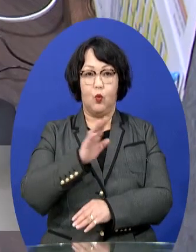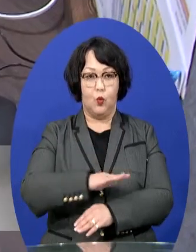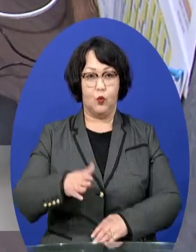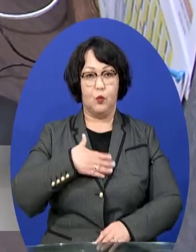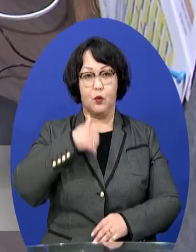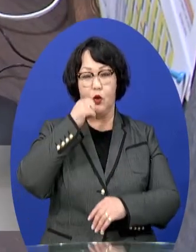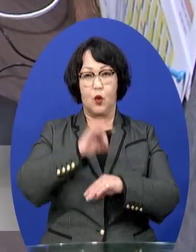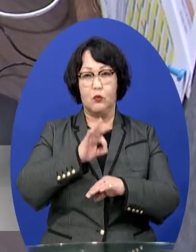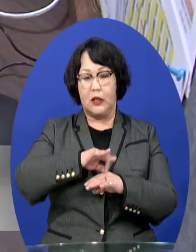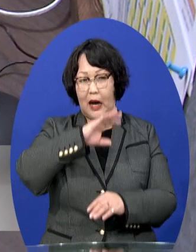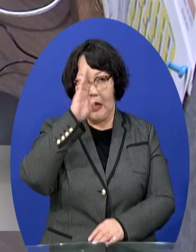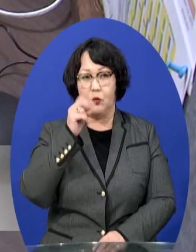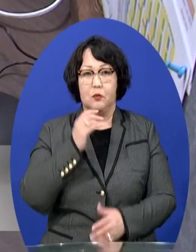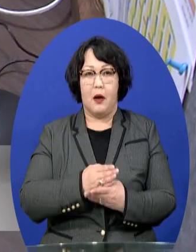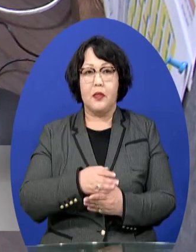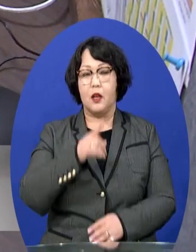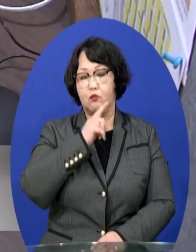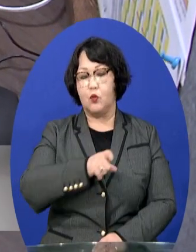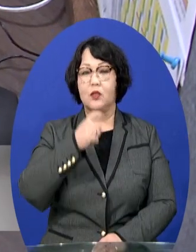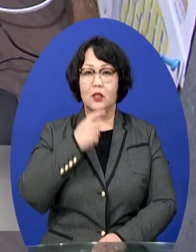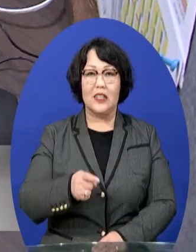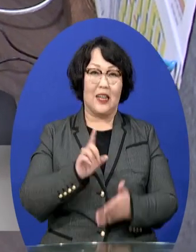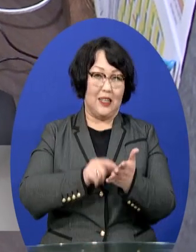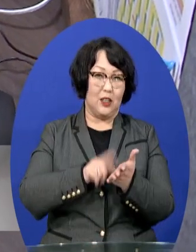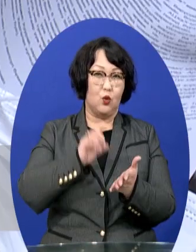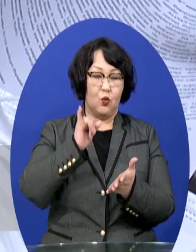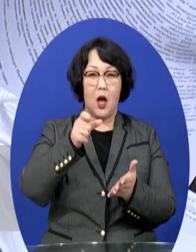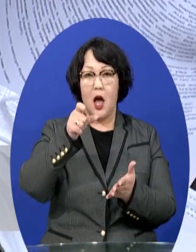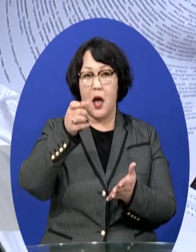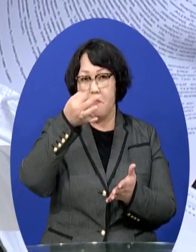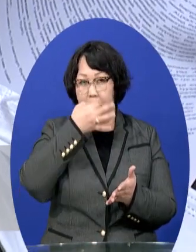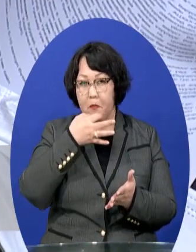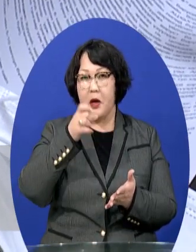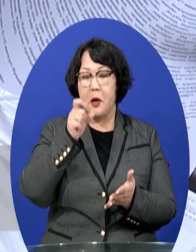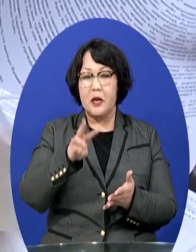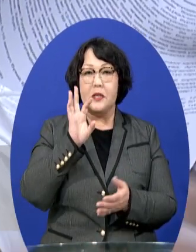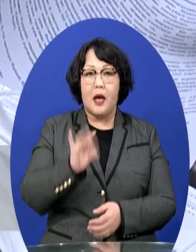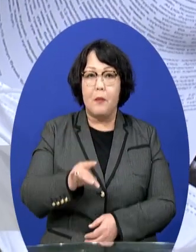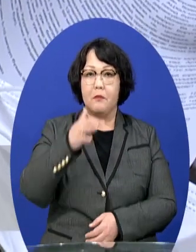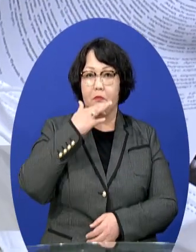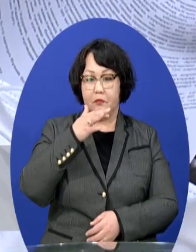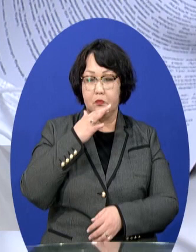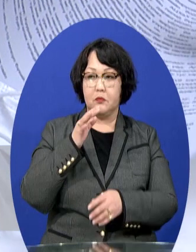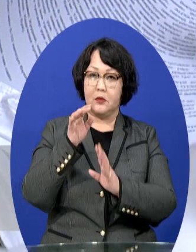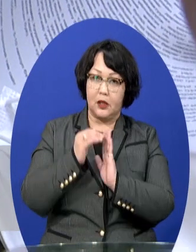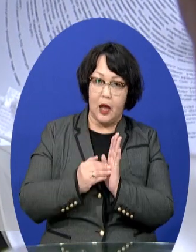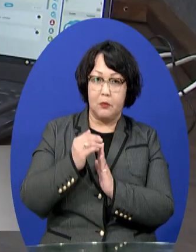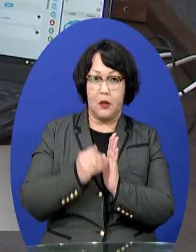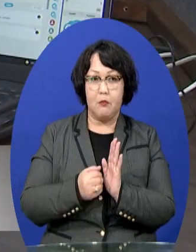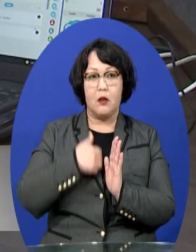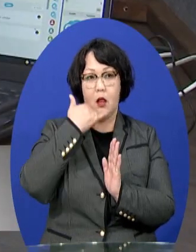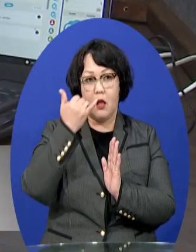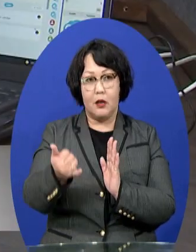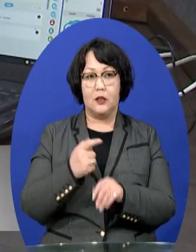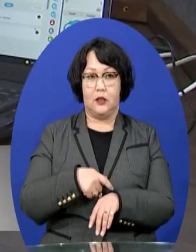ихэх дуудлагыг эзэлж байгаа эмч нар хэллээ. Шаардлагатай үед уух хэмийг мэрэгжлийн эмч зөвлөж, эрүүл мэндийн тусламж үйлчилгээг цаг алдахгүй хүргэж байна.